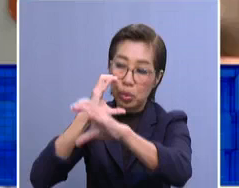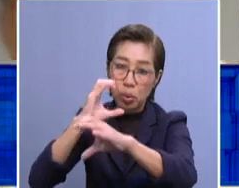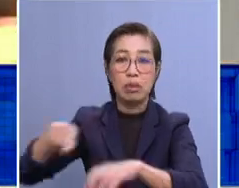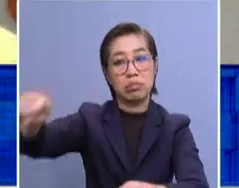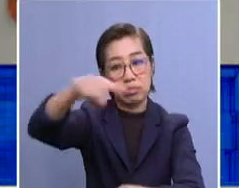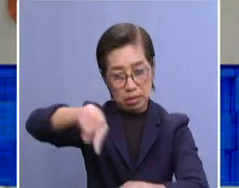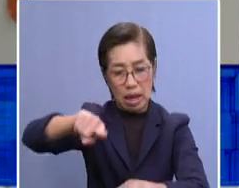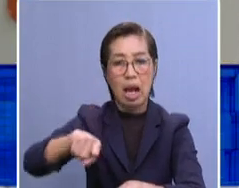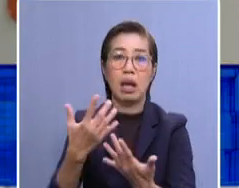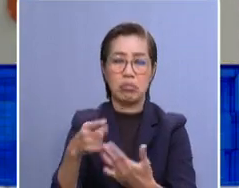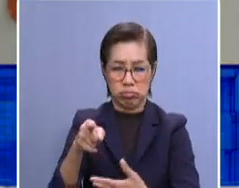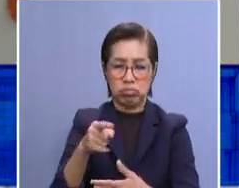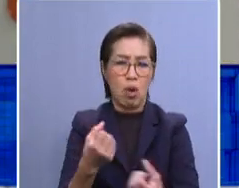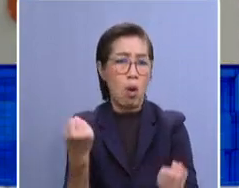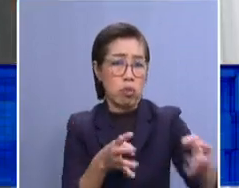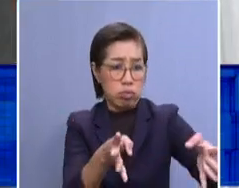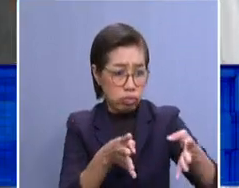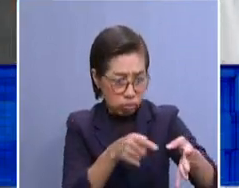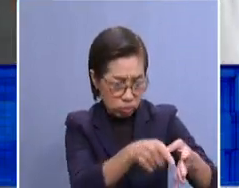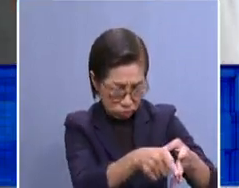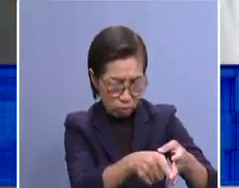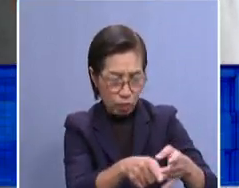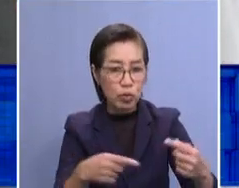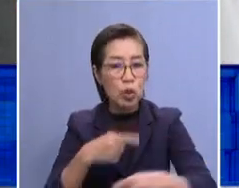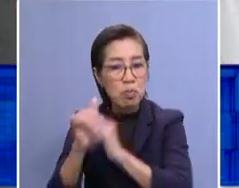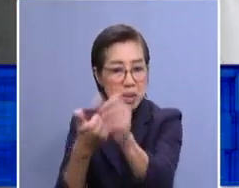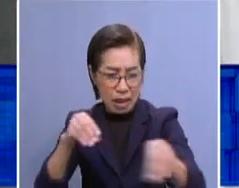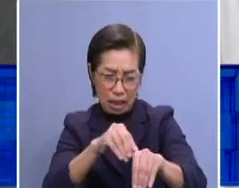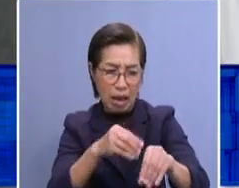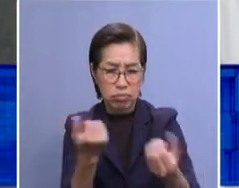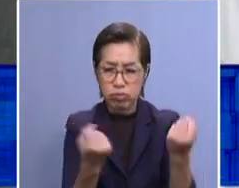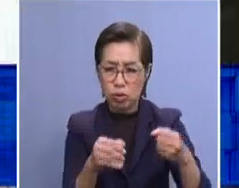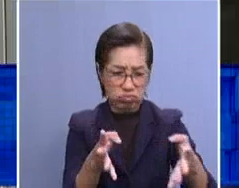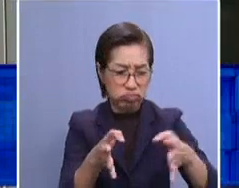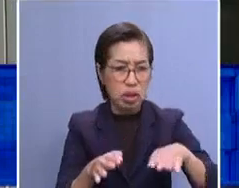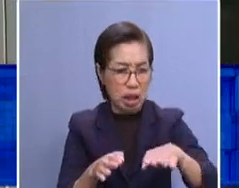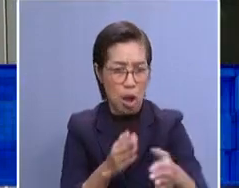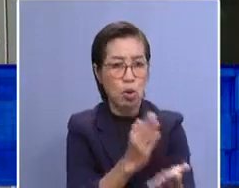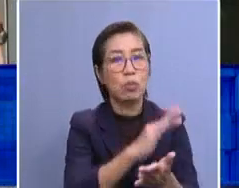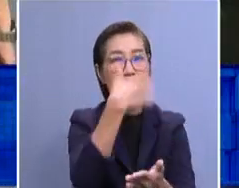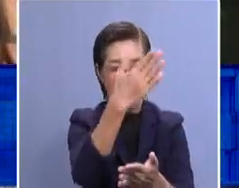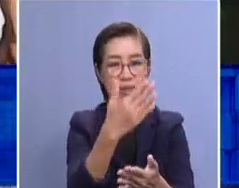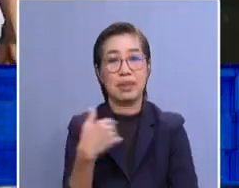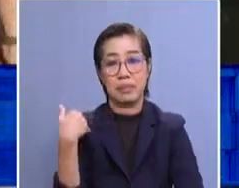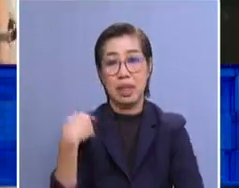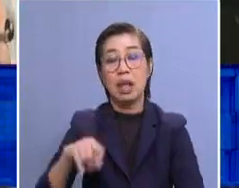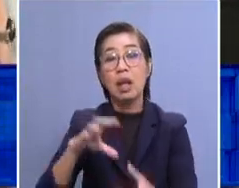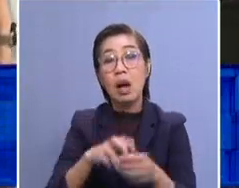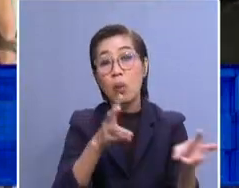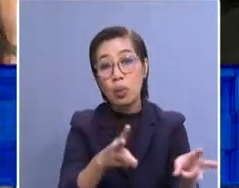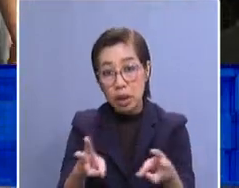ด้วยให้รถบรรทุกหลีกเลี่ยงการขนส่งในช่วงเทศกาลก็ยังคงมีอยู่ค่ะซึ่งทุกกิจกรรมดำเนินการภายใต้มาตรการสถานะสุข